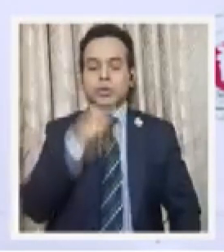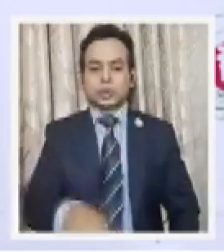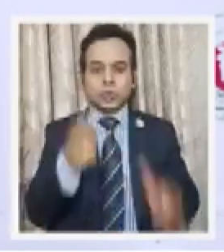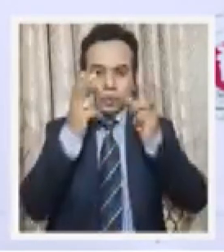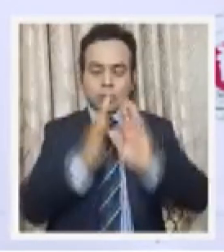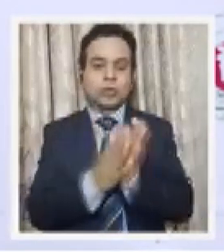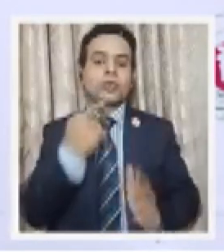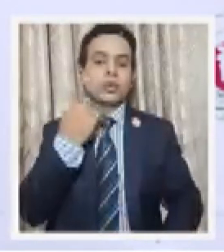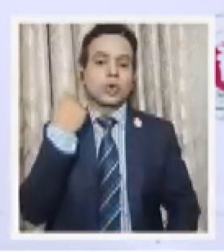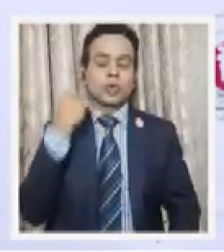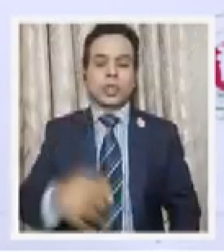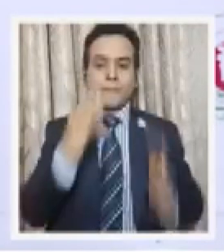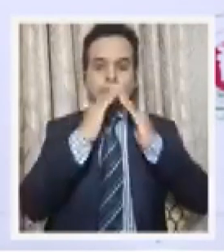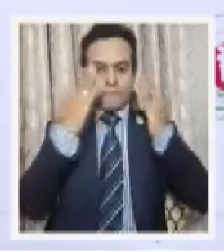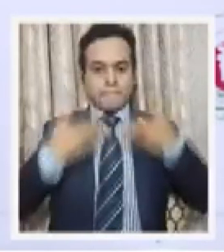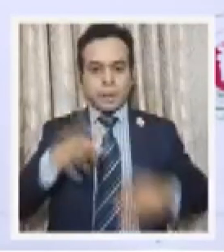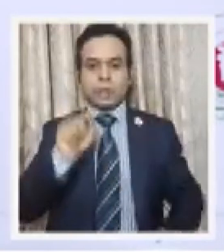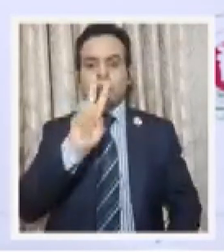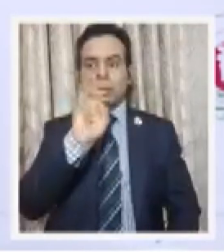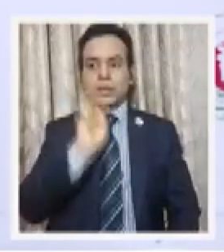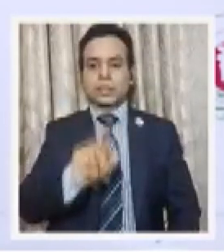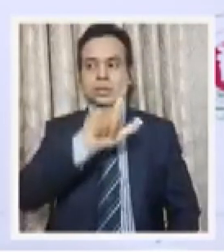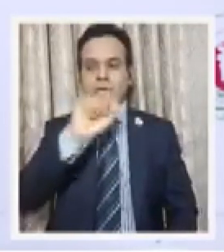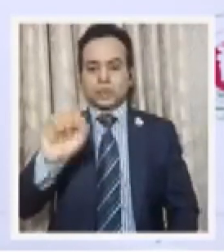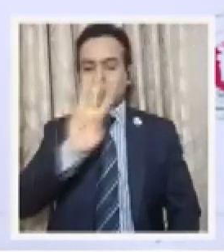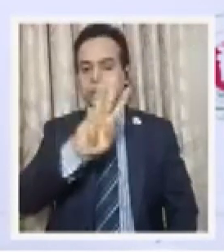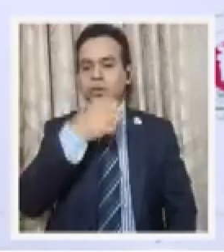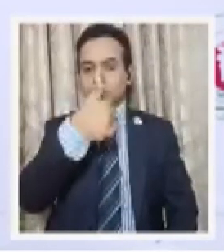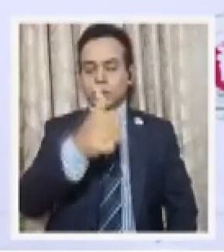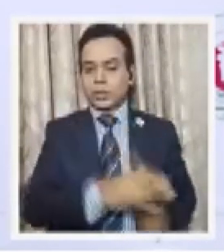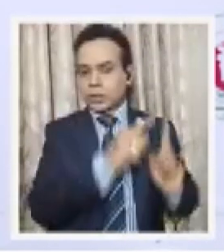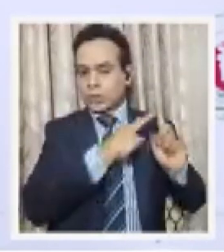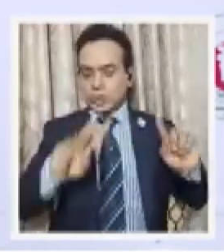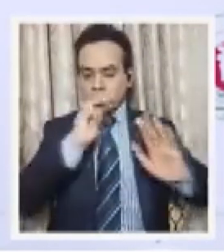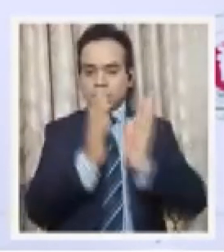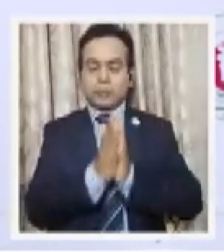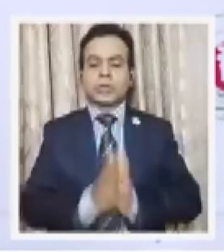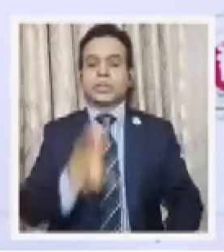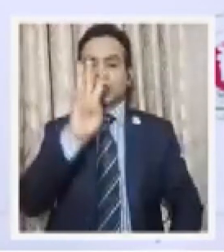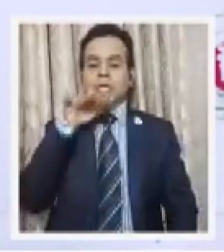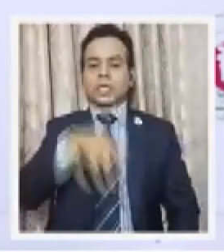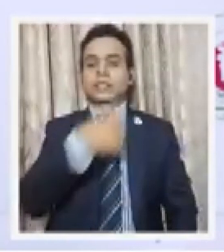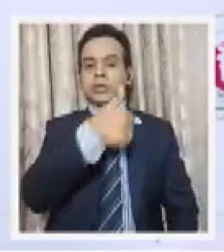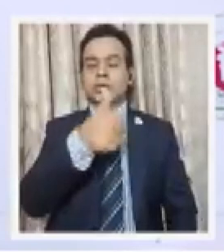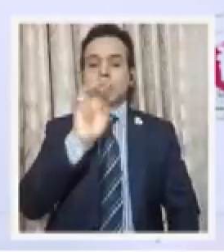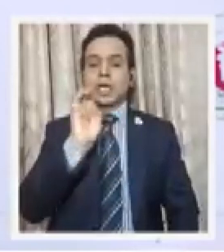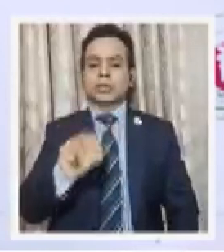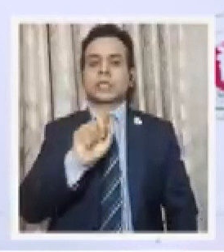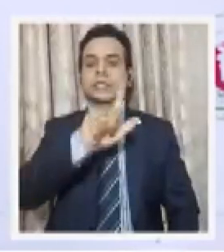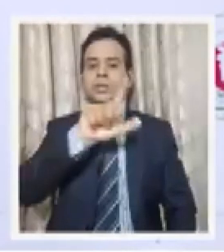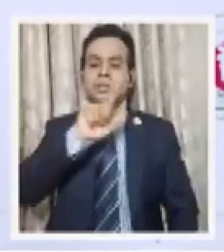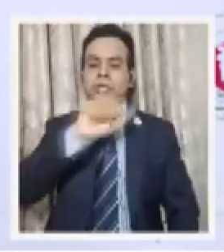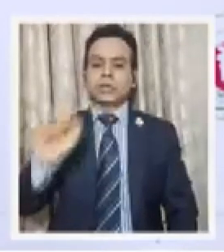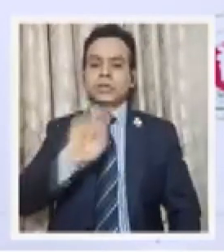বিভিন্ন সুরক্ষা সামগ্রী 24 ঘন্টায় বিতরণ হয়েছে। বিভিন্ন ক্যাটাগরির গ্লাভস 7,506, বিভিন্ন ক্যাটাগরি এবং